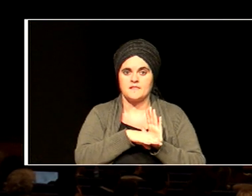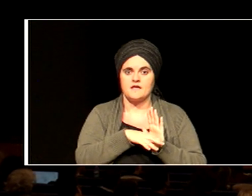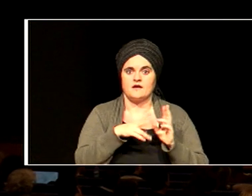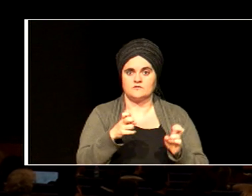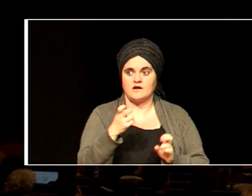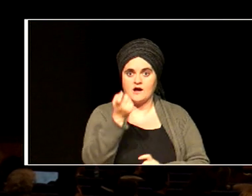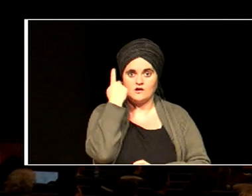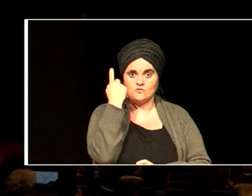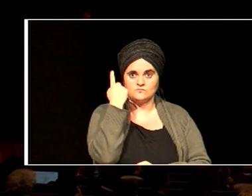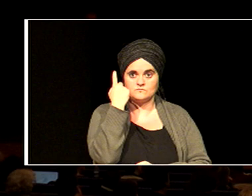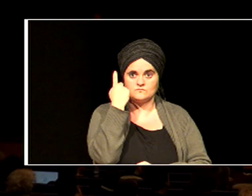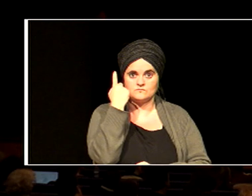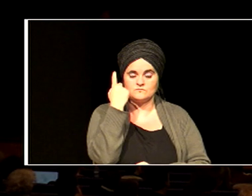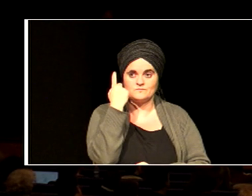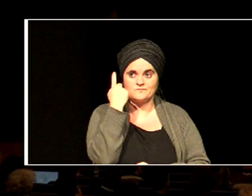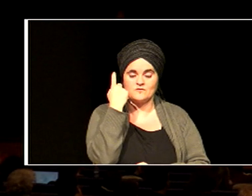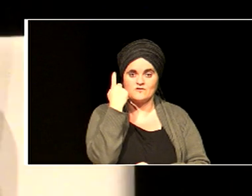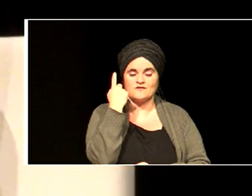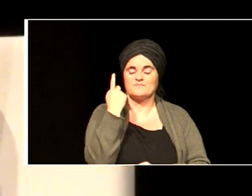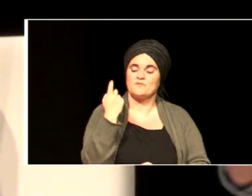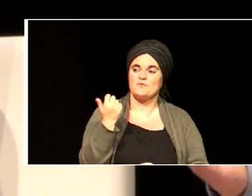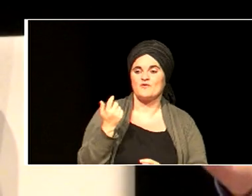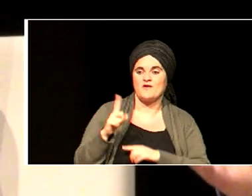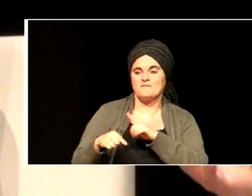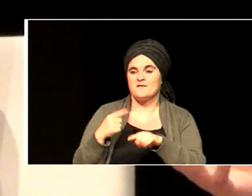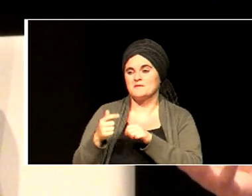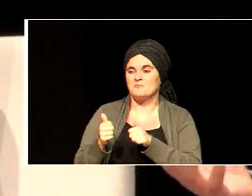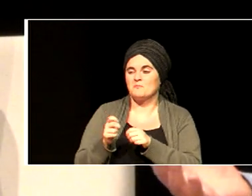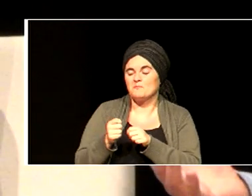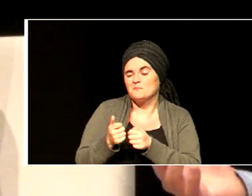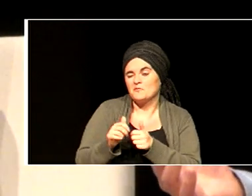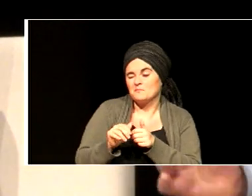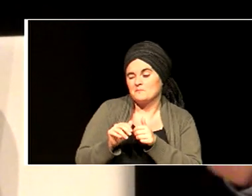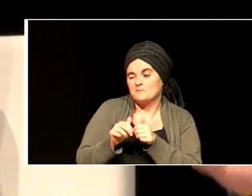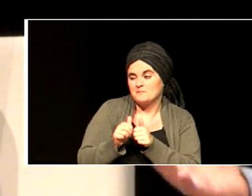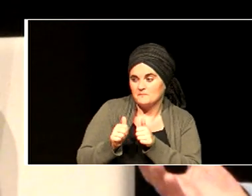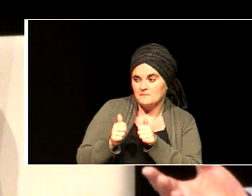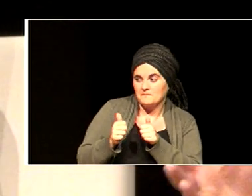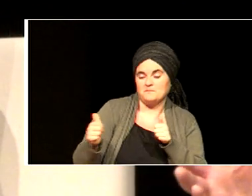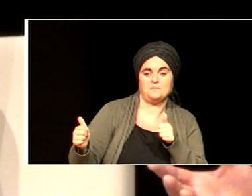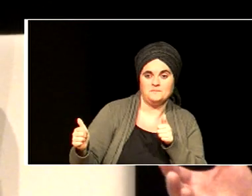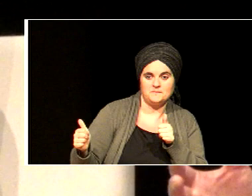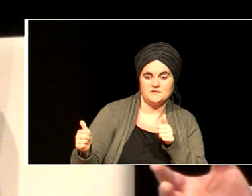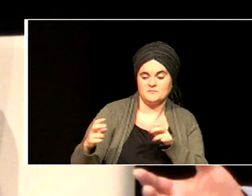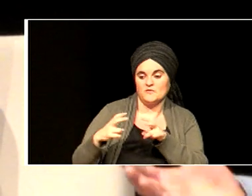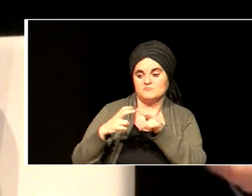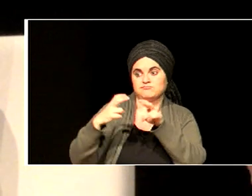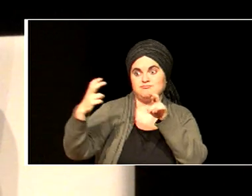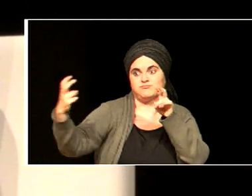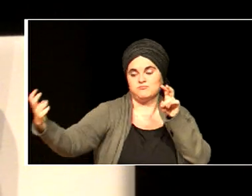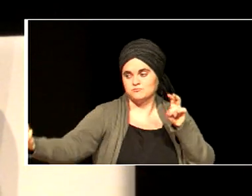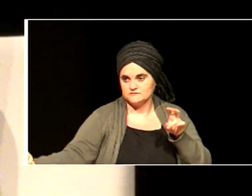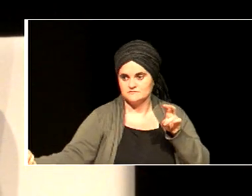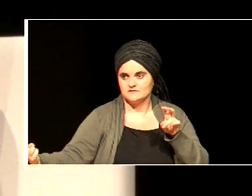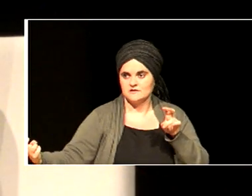eta familiarekin ba, pixka distantzia egon da eskola eta familien artean zubia izan da neko handia. Eta bat batean